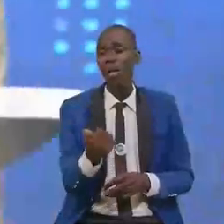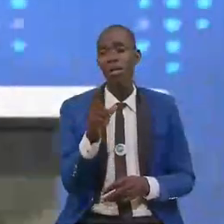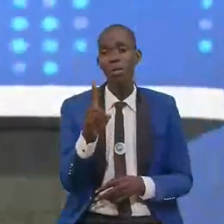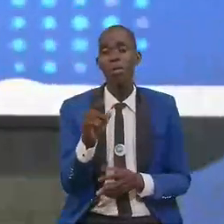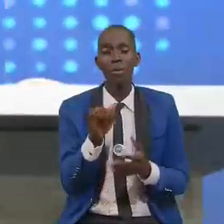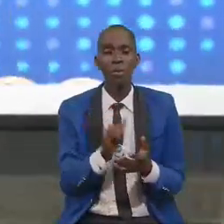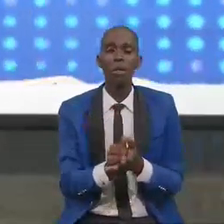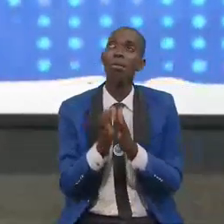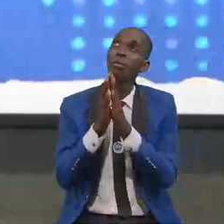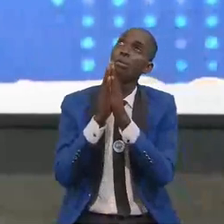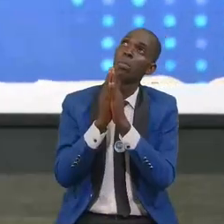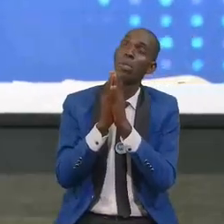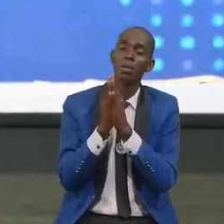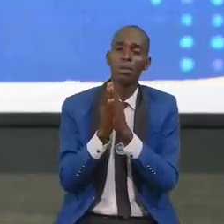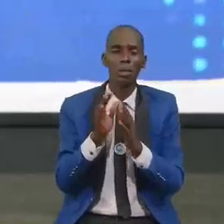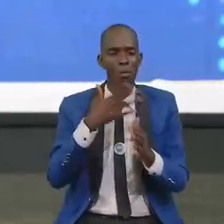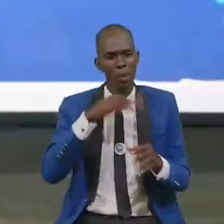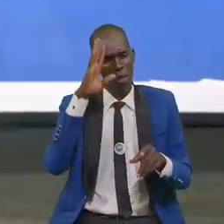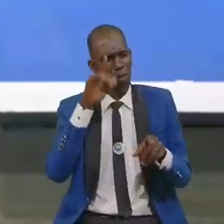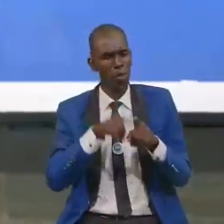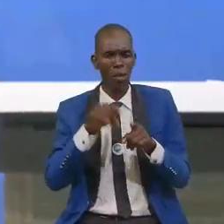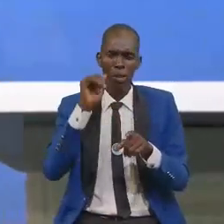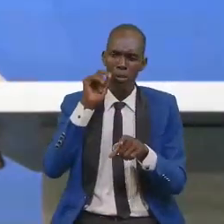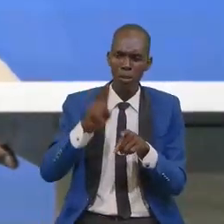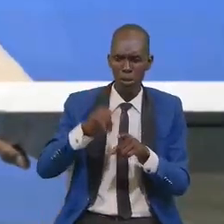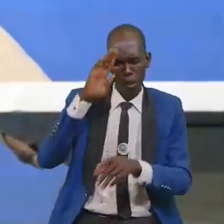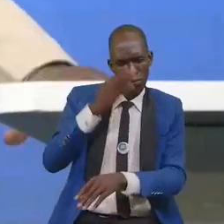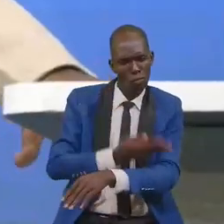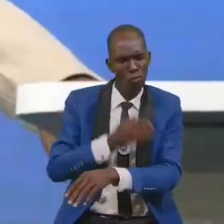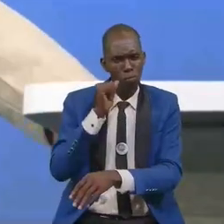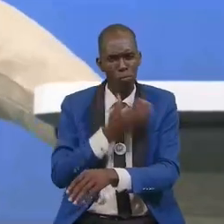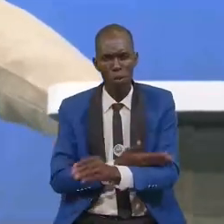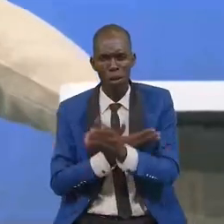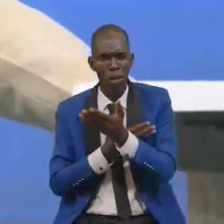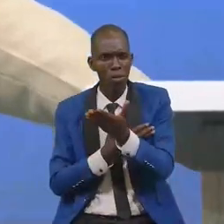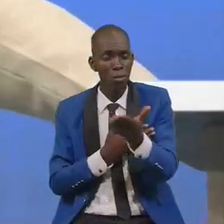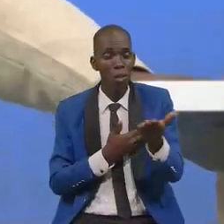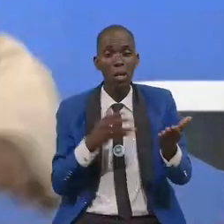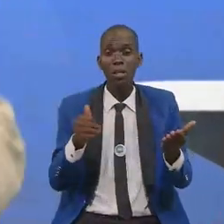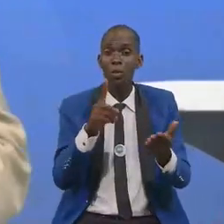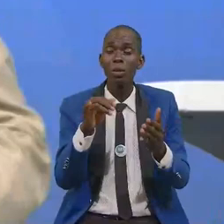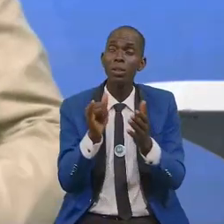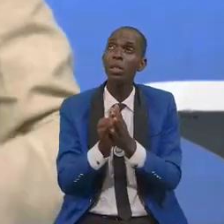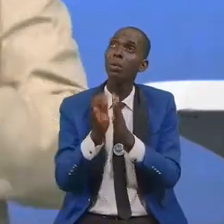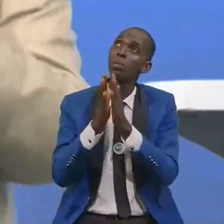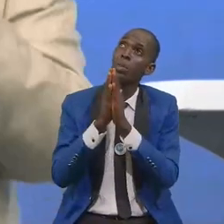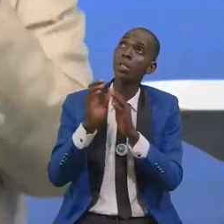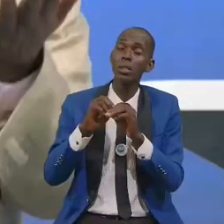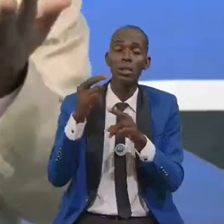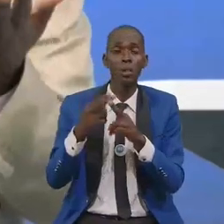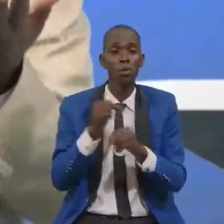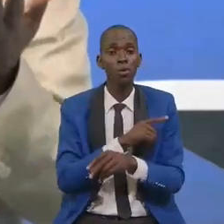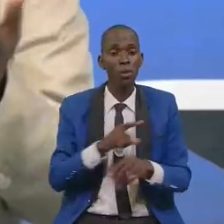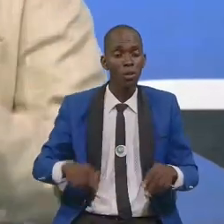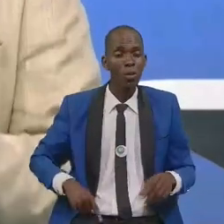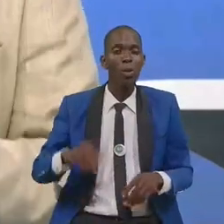mon frère là-bas ma soeur là-bas mon fils ma fille là-bas qui compte invoquera le nom du Seigneur sera